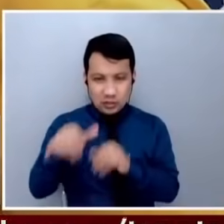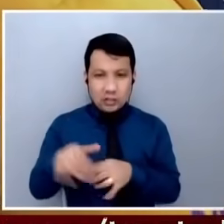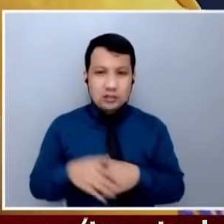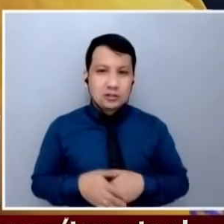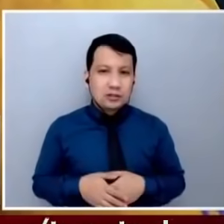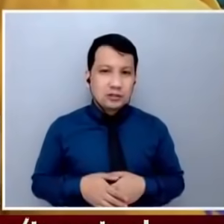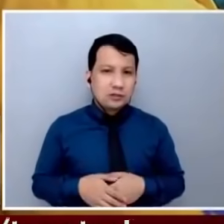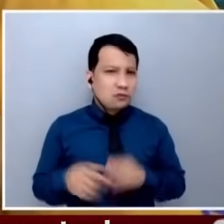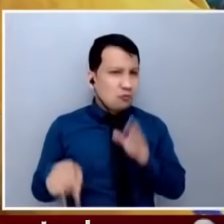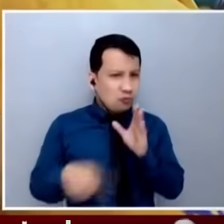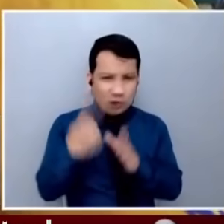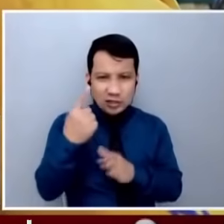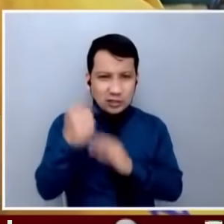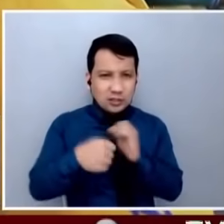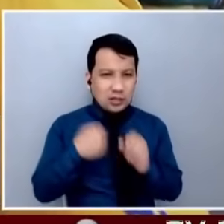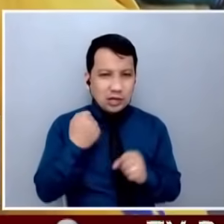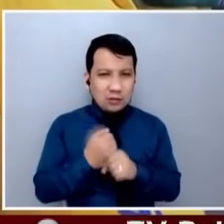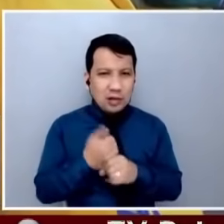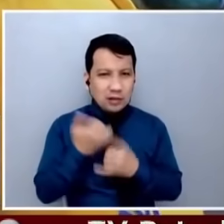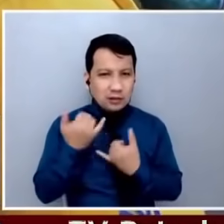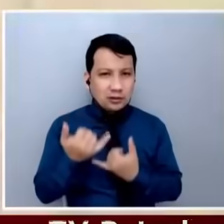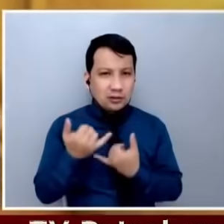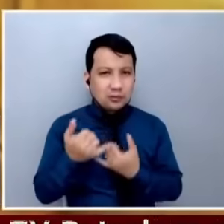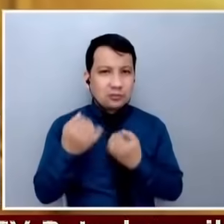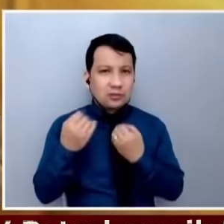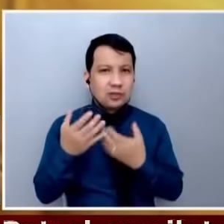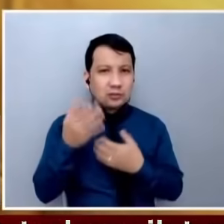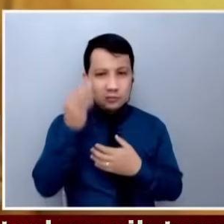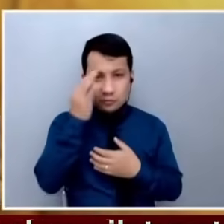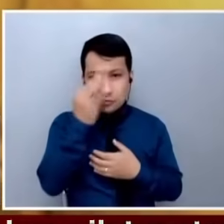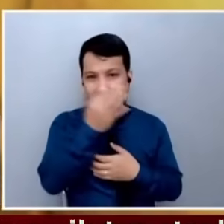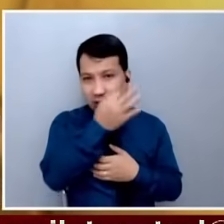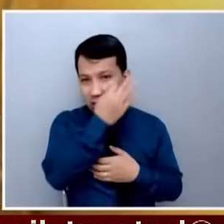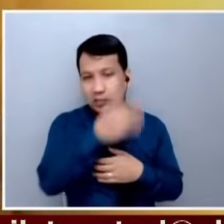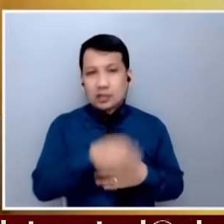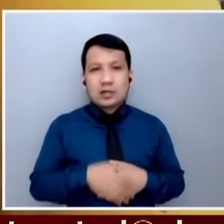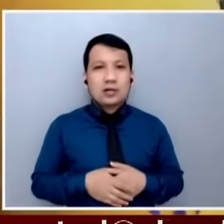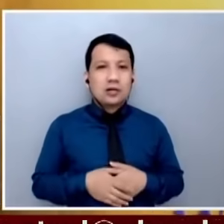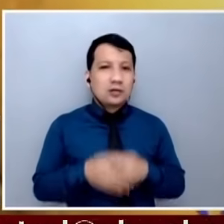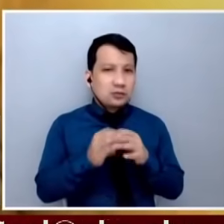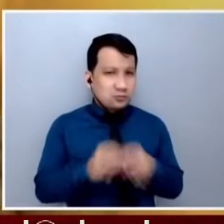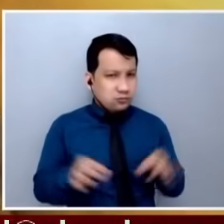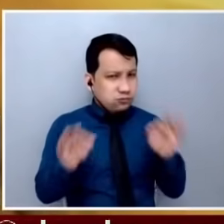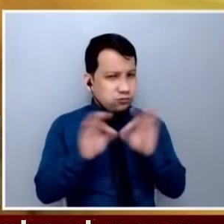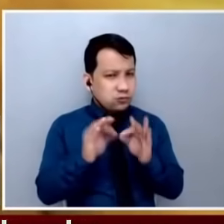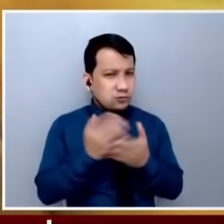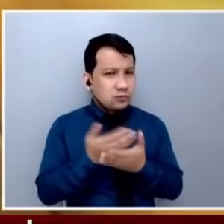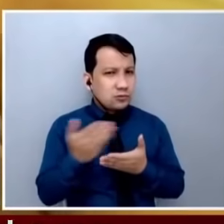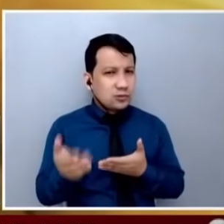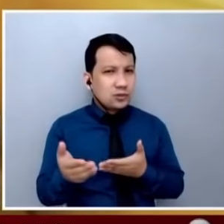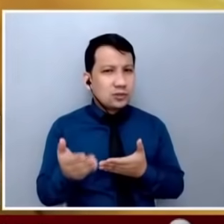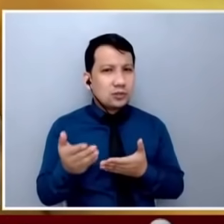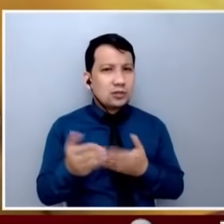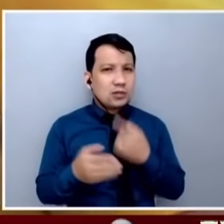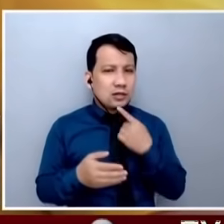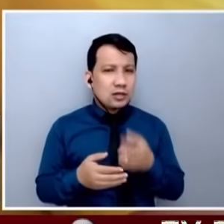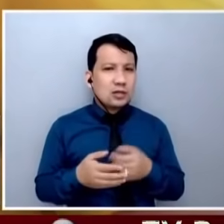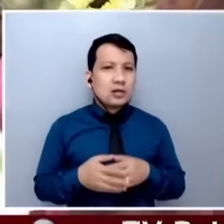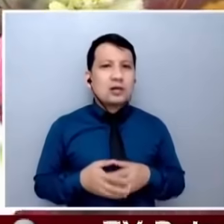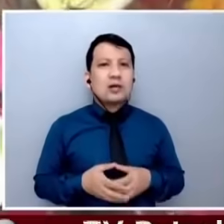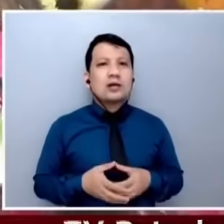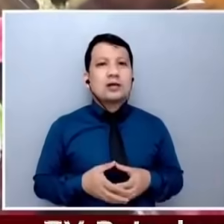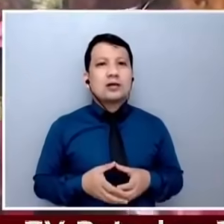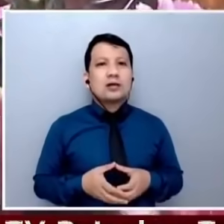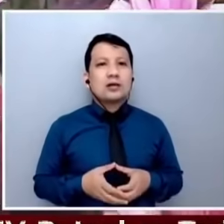eh. Kaya sinasamantala namin ng maraming bulaklak. Undas naman talaga eh. Kailangan talaga bumili kahit na mahal eh. Bibilin mo